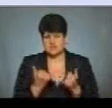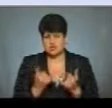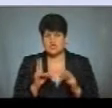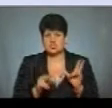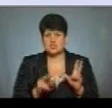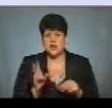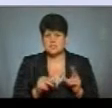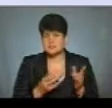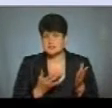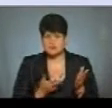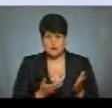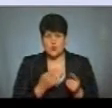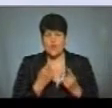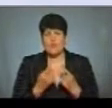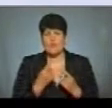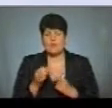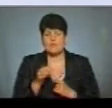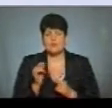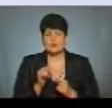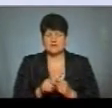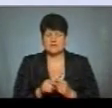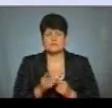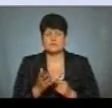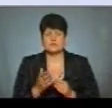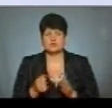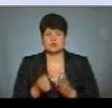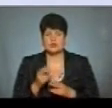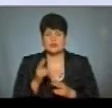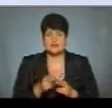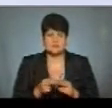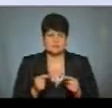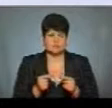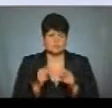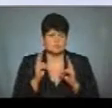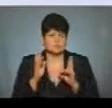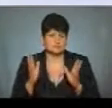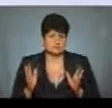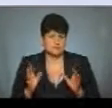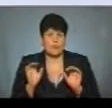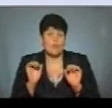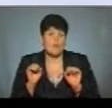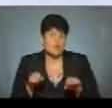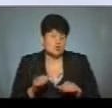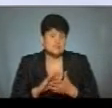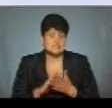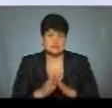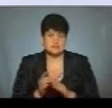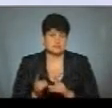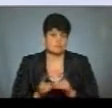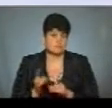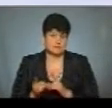їм сьогодні шанс і говоримо про те, що електорат до кінця не визначився, і тому може